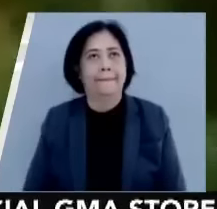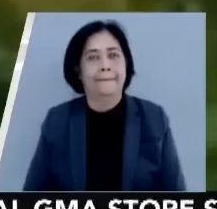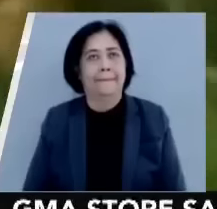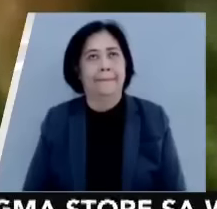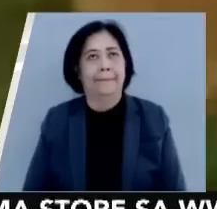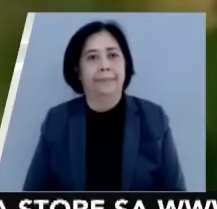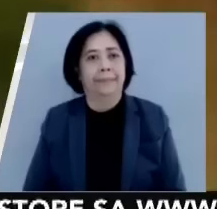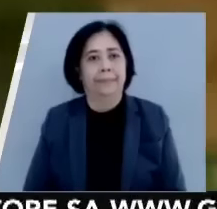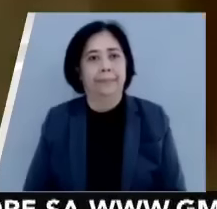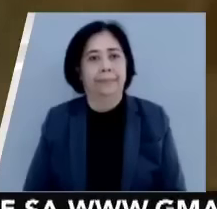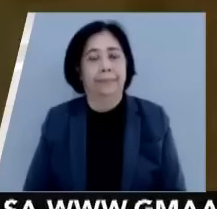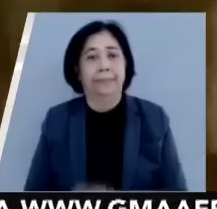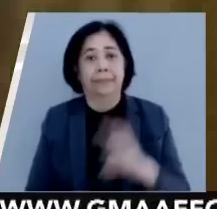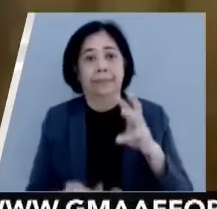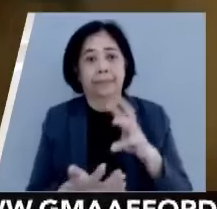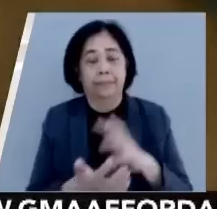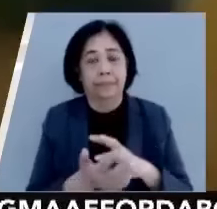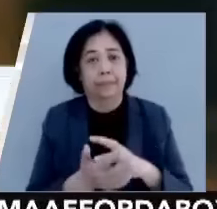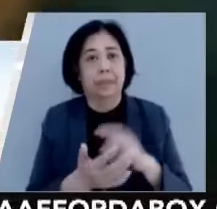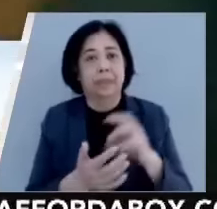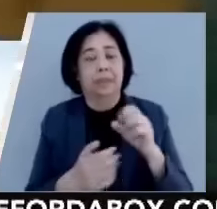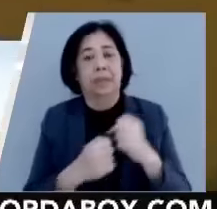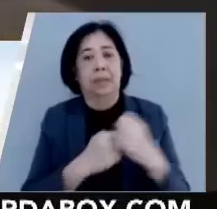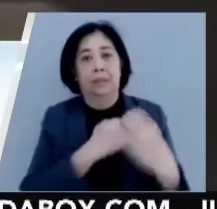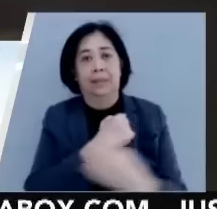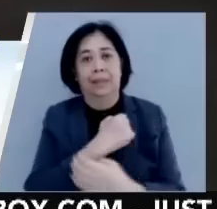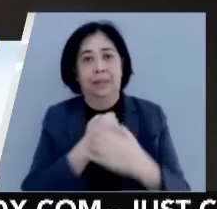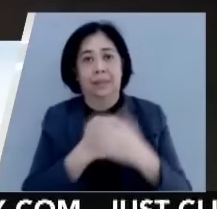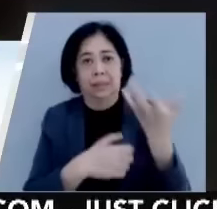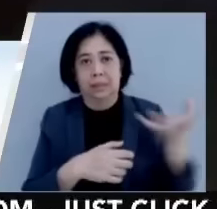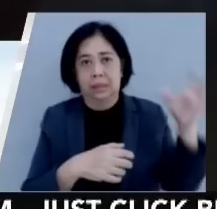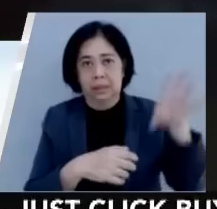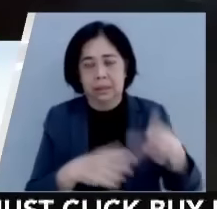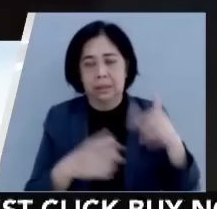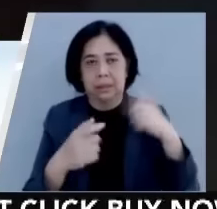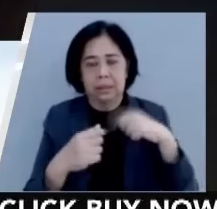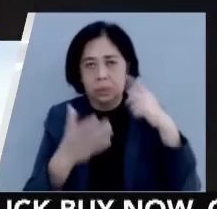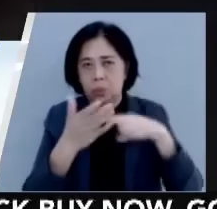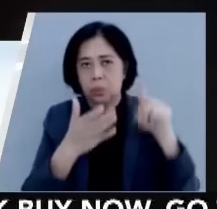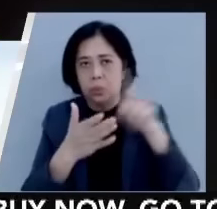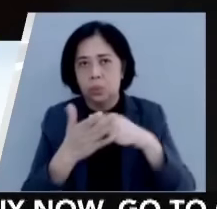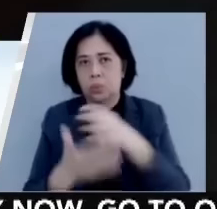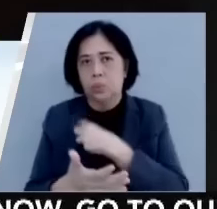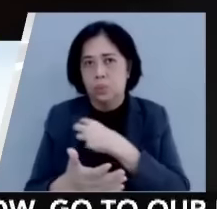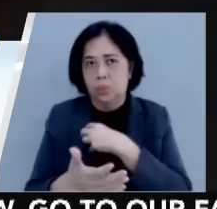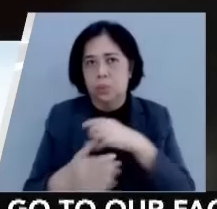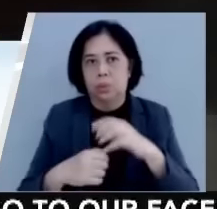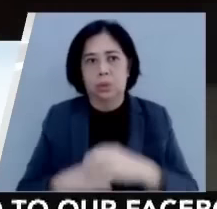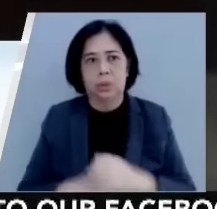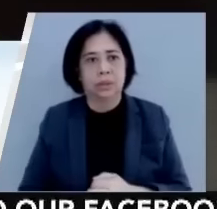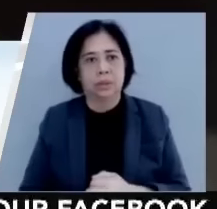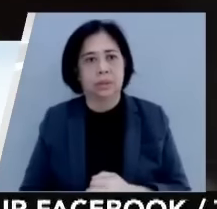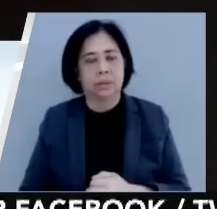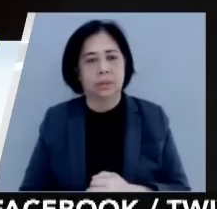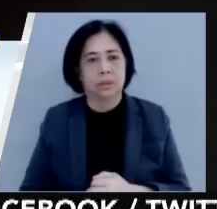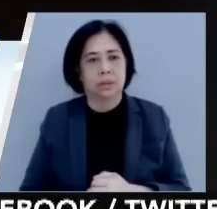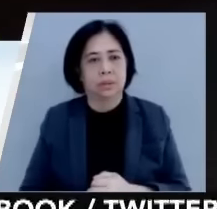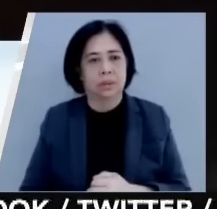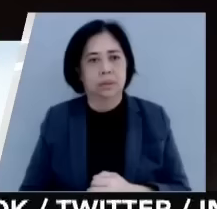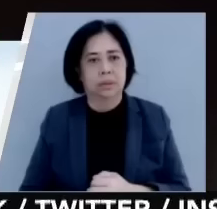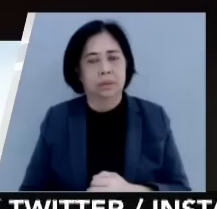Sa bayan ng San Andres, habang nagsasagawa ng inspeksyon ng mga pulis, okay ka lang? Okay lang po. Relaxin na,